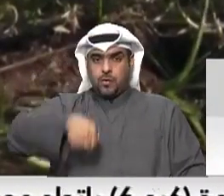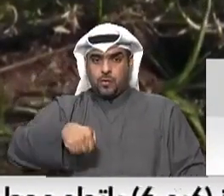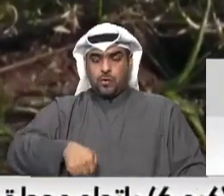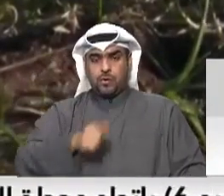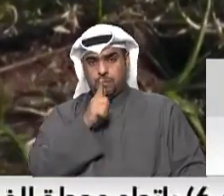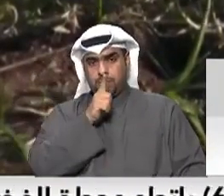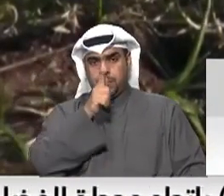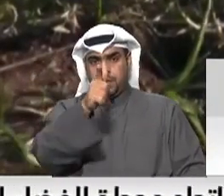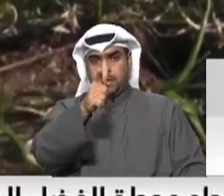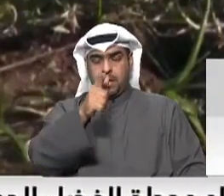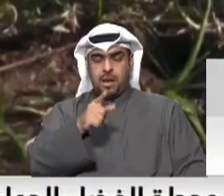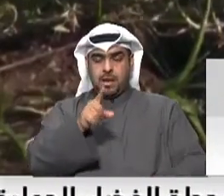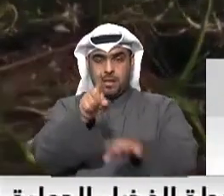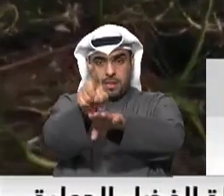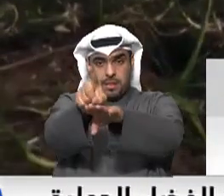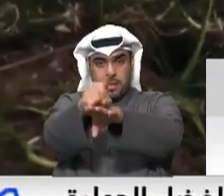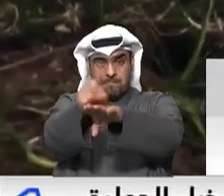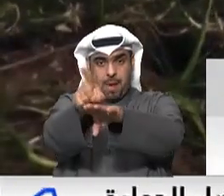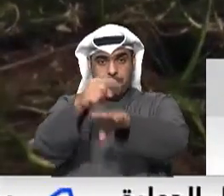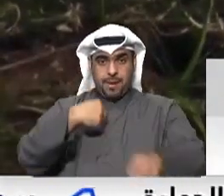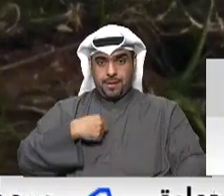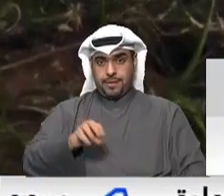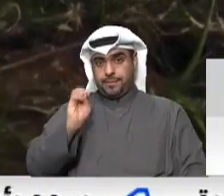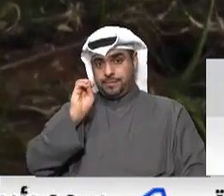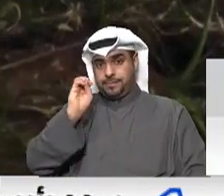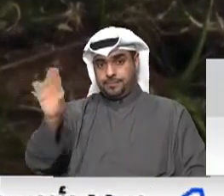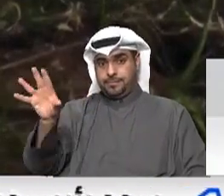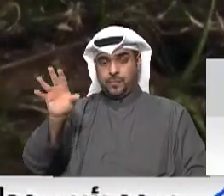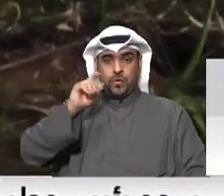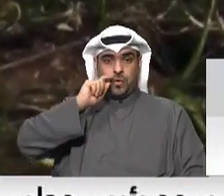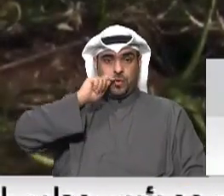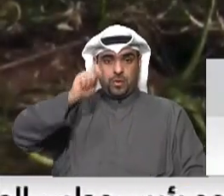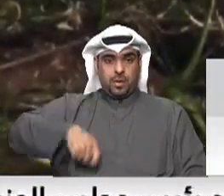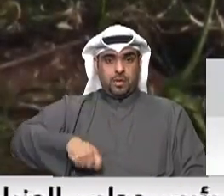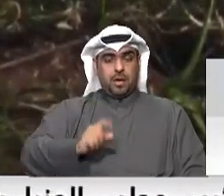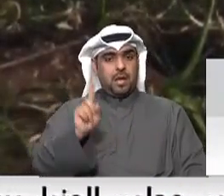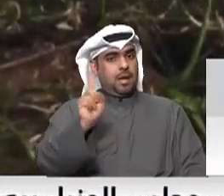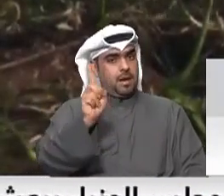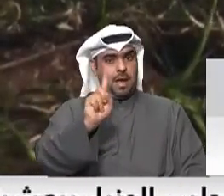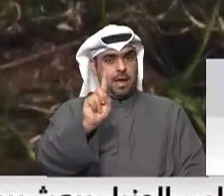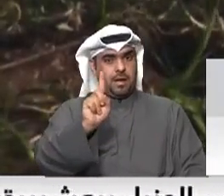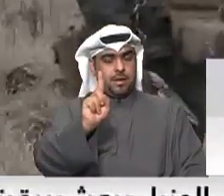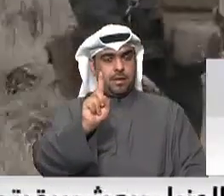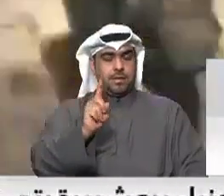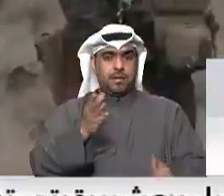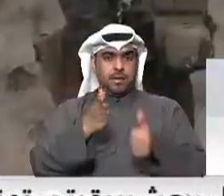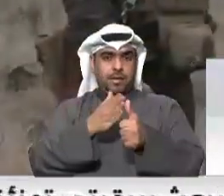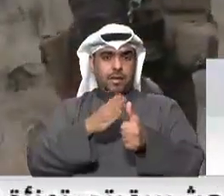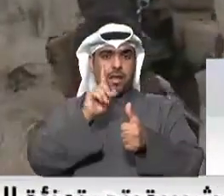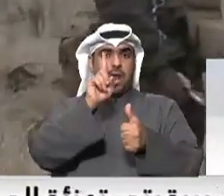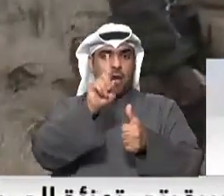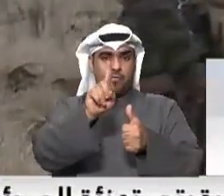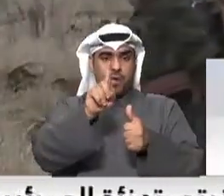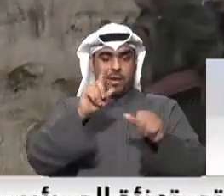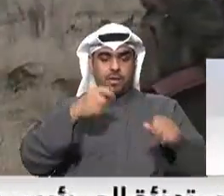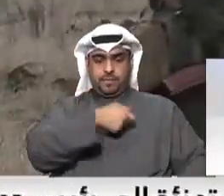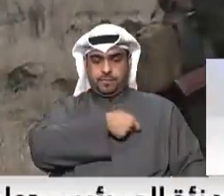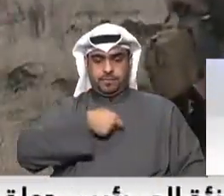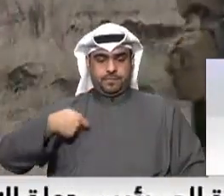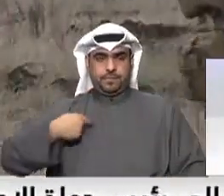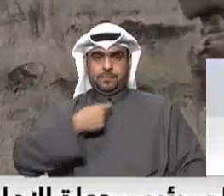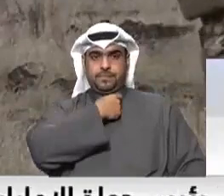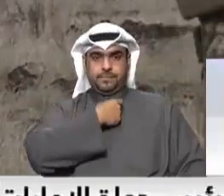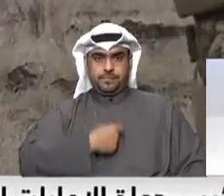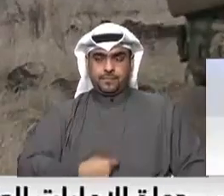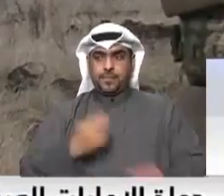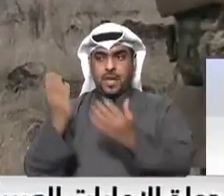الى كياب مباشره اذ وافقت سويسرا على بيعها موضحه انها تريد من سويسرا اعاده بيع